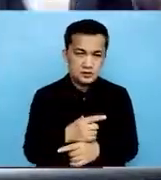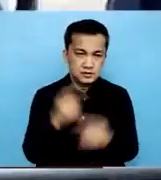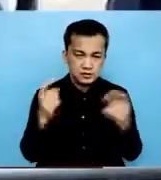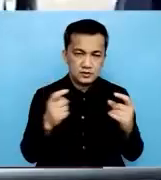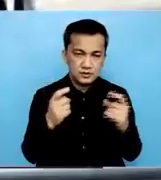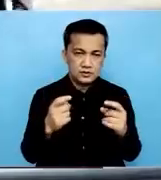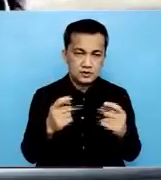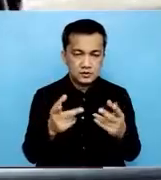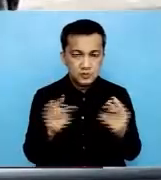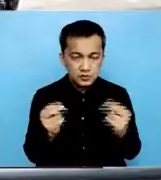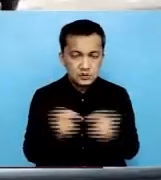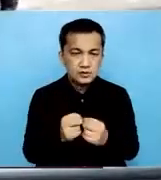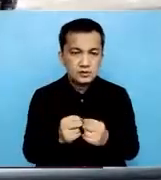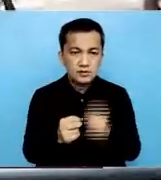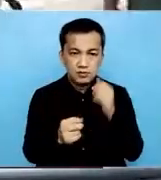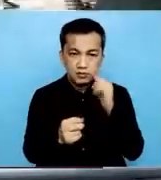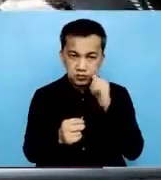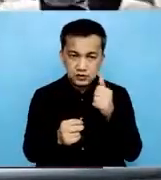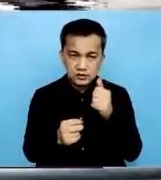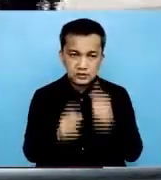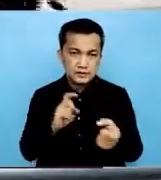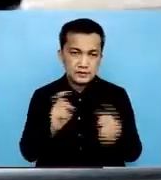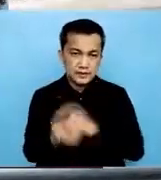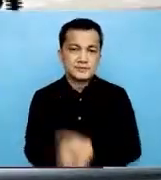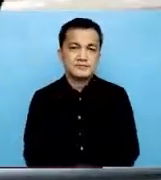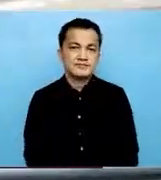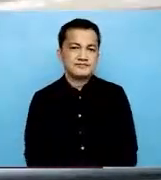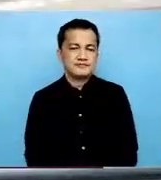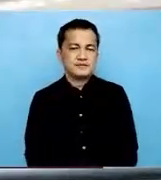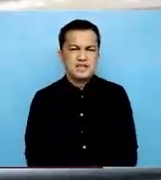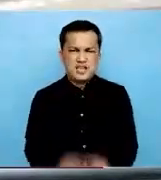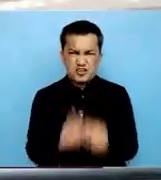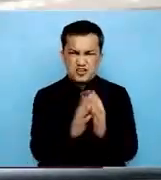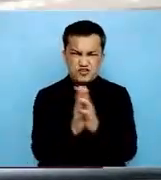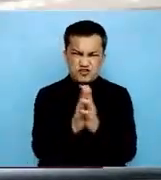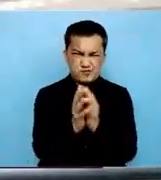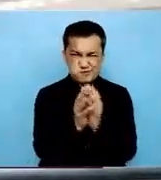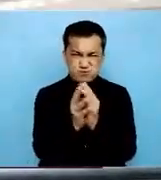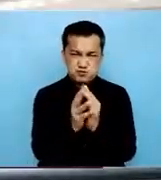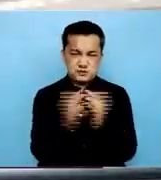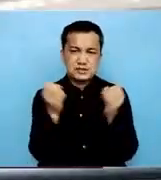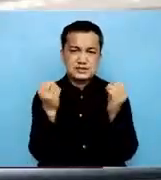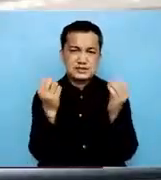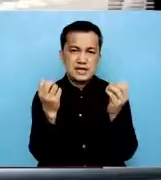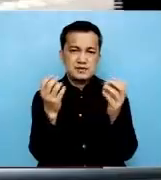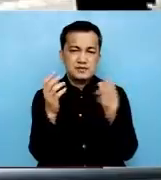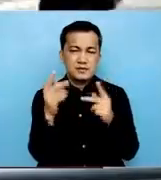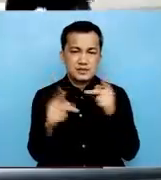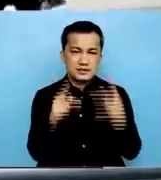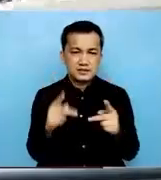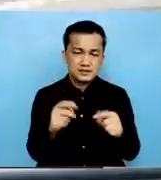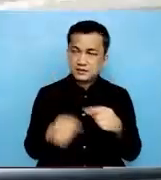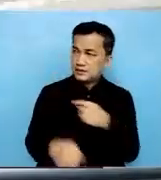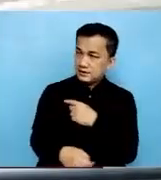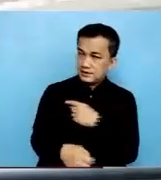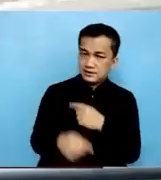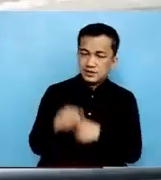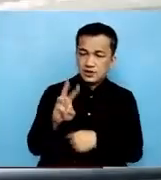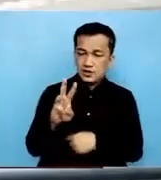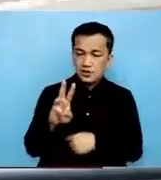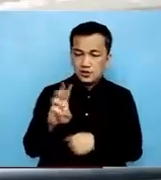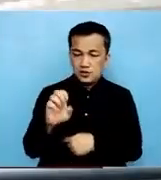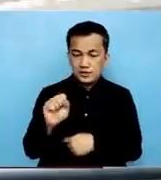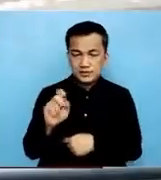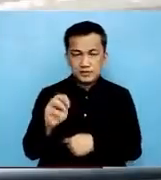pwesto, bukas magbabago yan. Dahil sa sikip, dahil sa darami yung tao. Tulad dito sa likod ko sa Westminster, sa ngayon